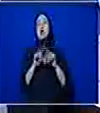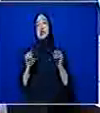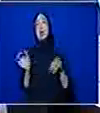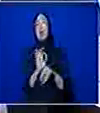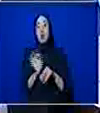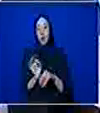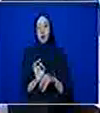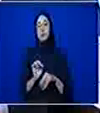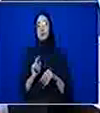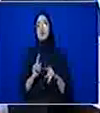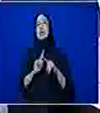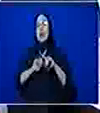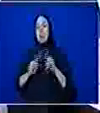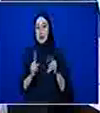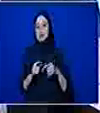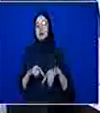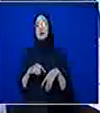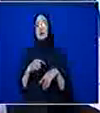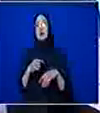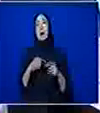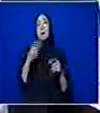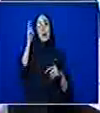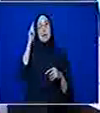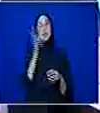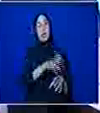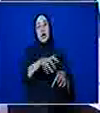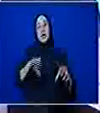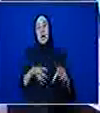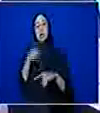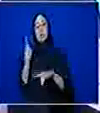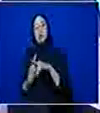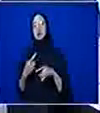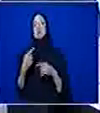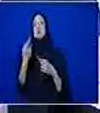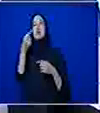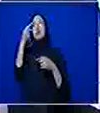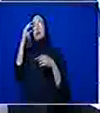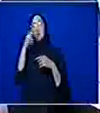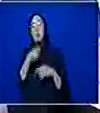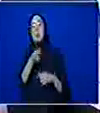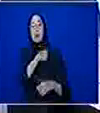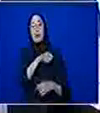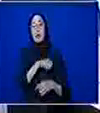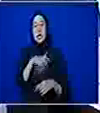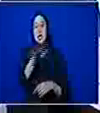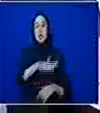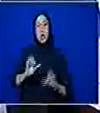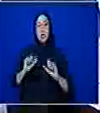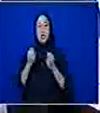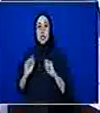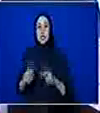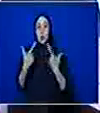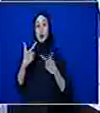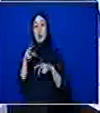Tetapi sekali lagi dengan pengawasan pemerintah daerah, dengan pengawasan Kementerian Lingkungan Hidup, saya meyakini ini bisa